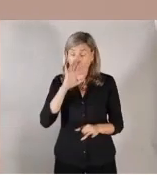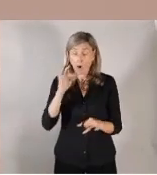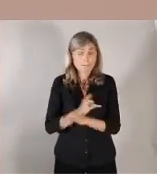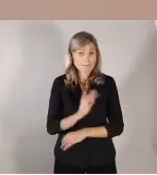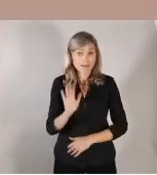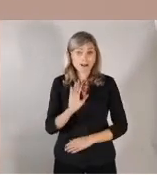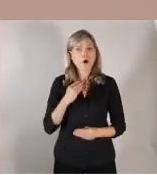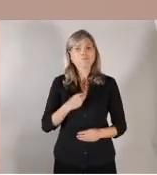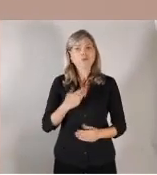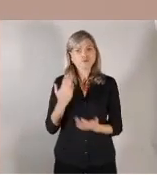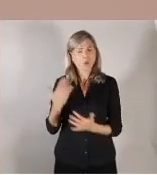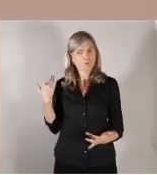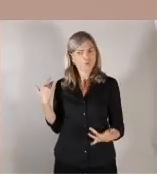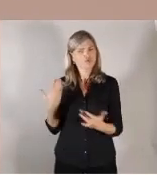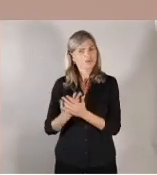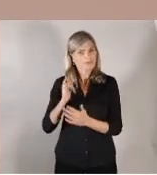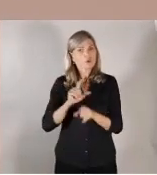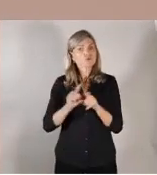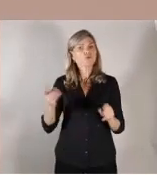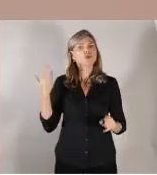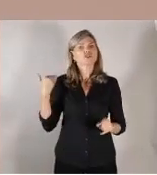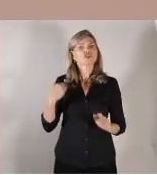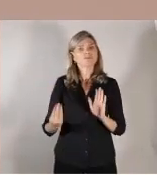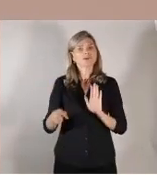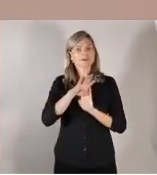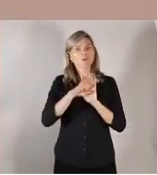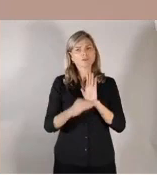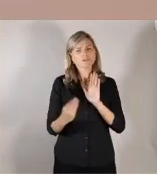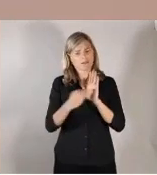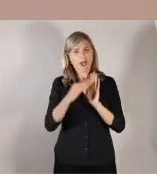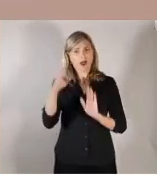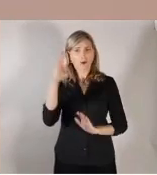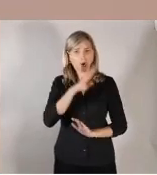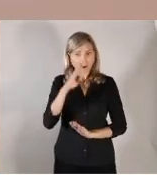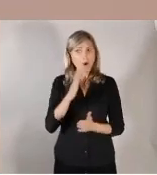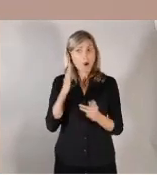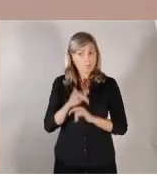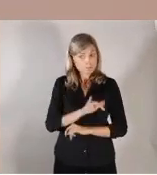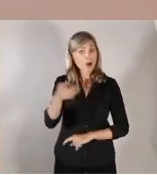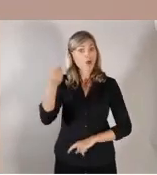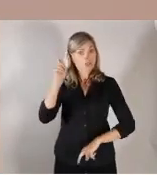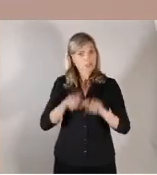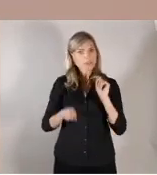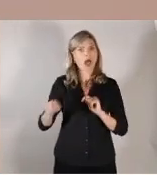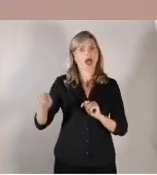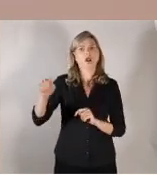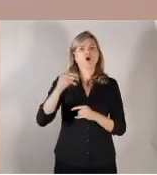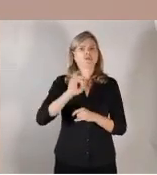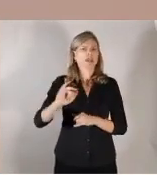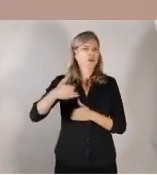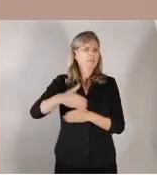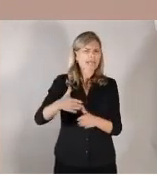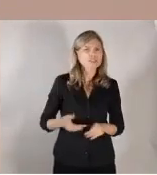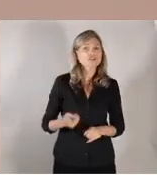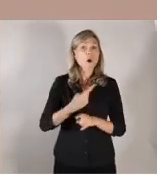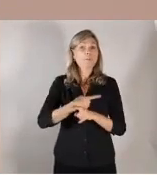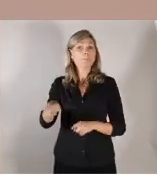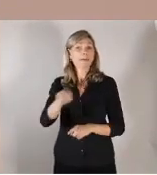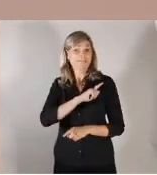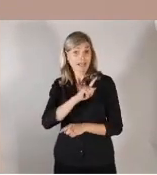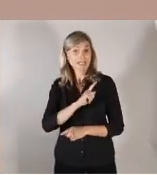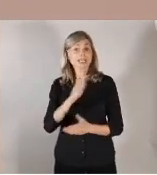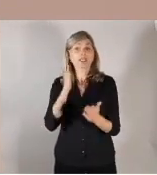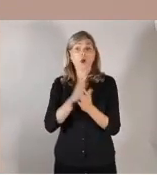Bohužel v minulosti kvůli absenci takové ústavní úpravy docházelo na některých místech v České republice k privatizaci